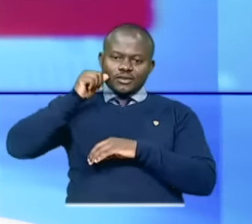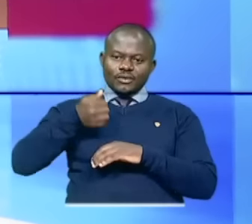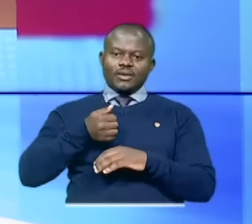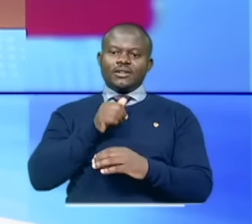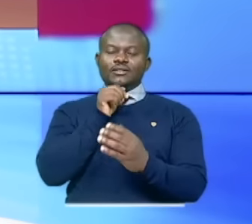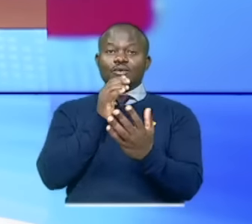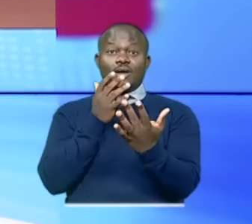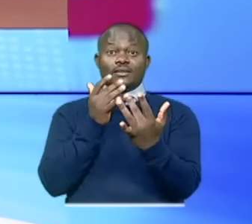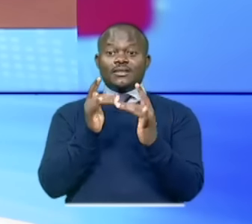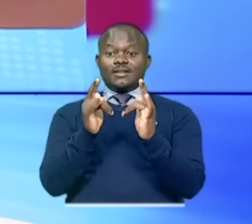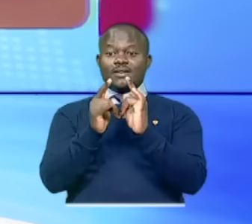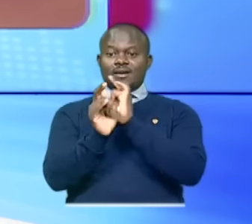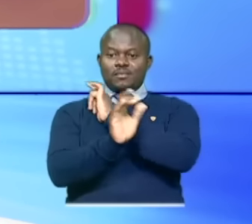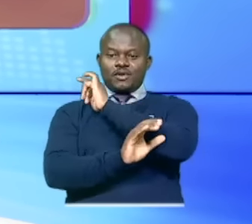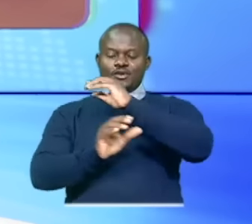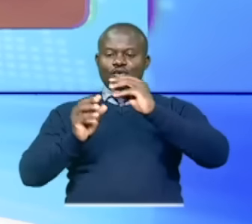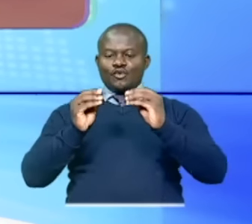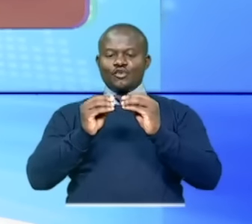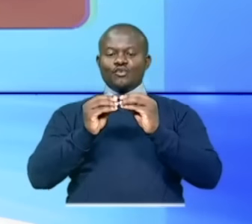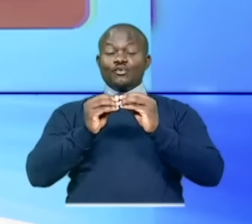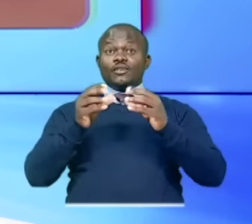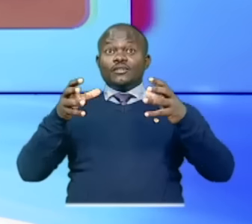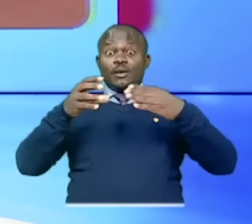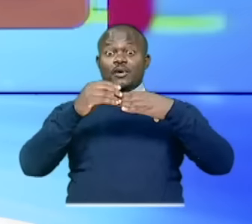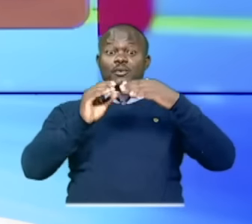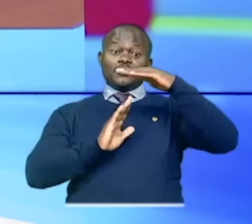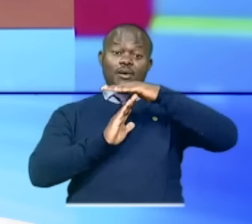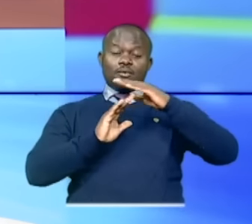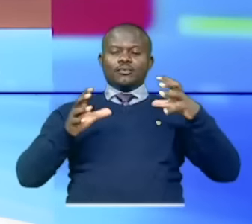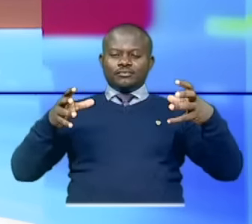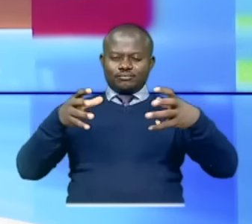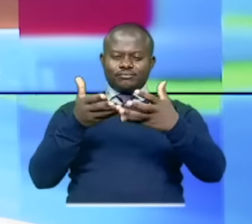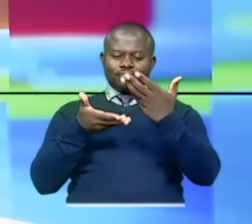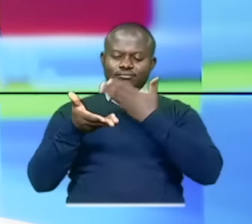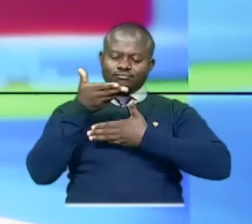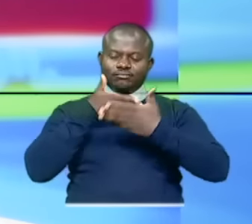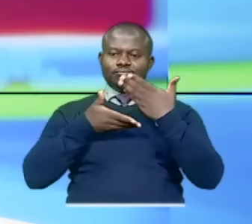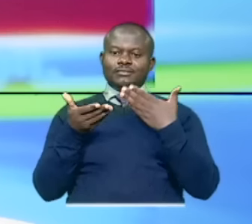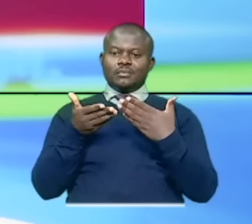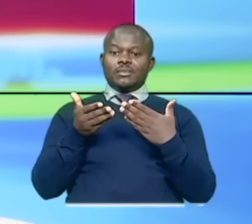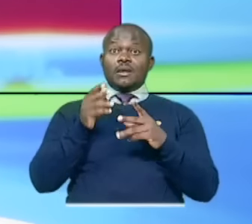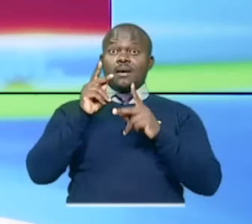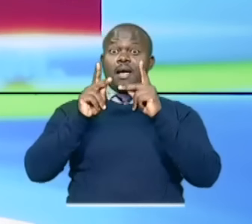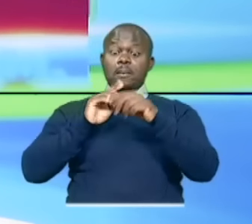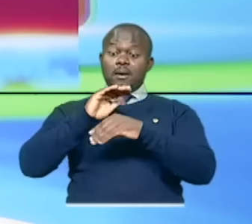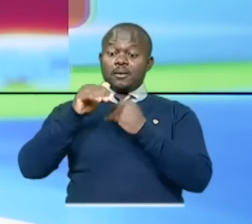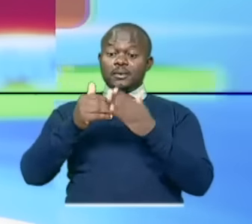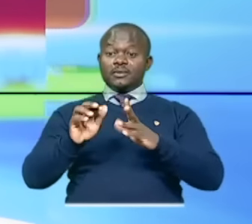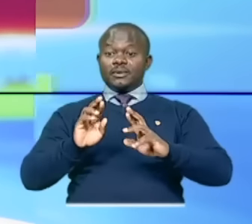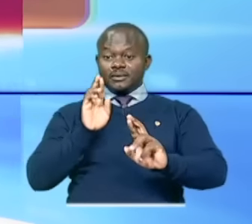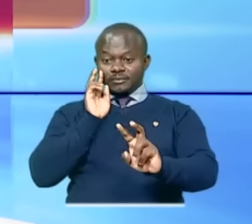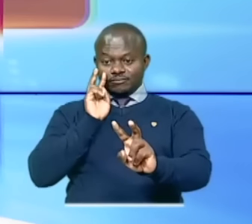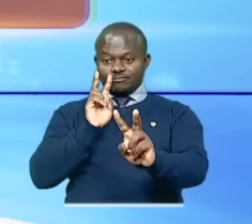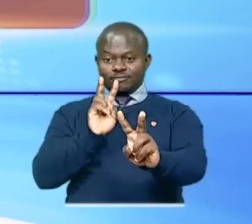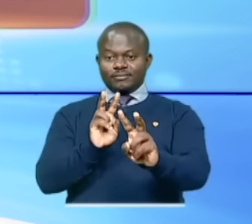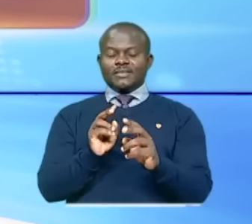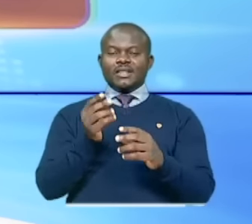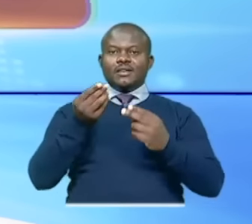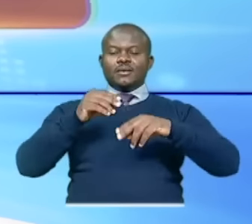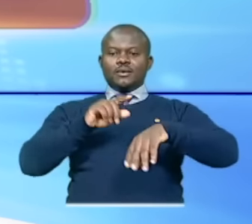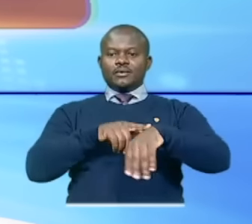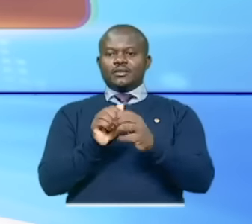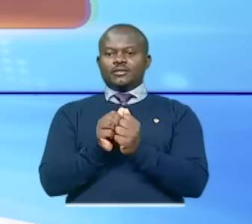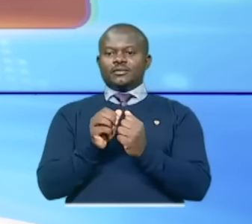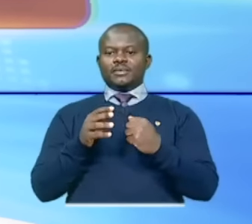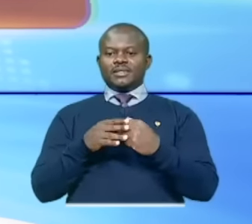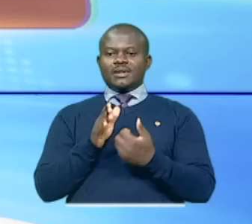hategerejwe inama y'umushyikirano bamwe mu baturage baravuga ko biteguye kuyikurikira inama ikabigiye kuba ku nshuro ya 19 abandi